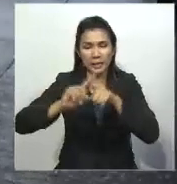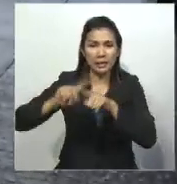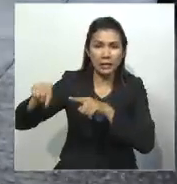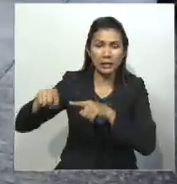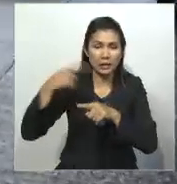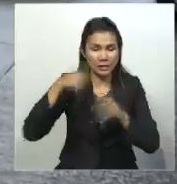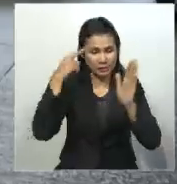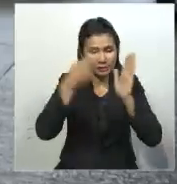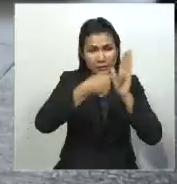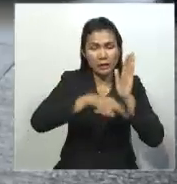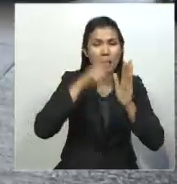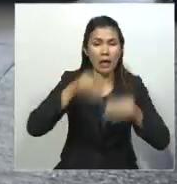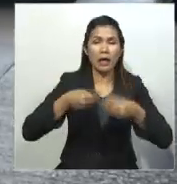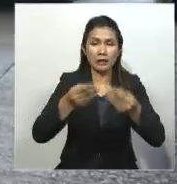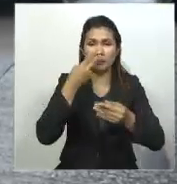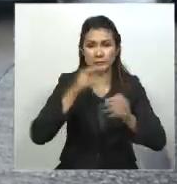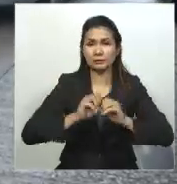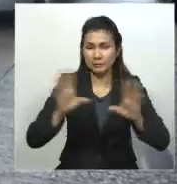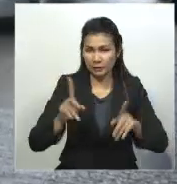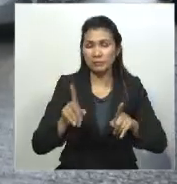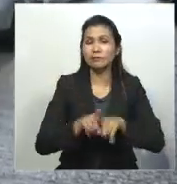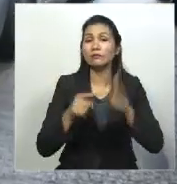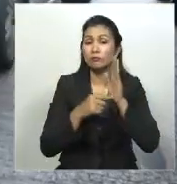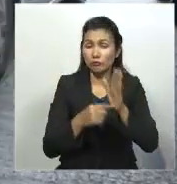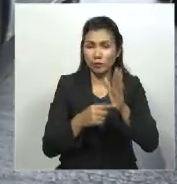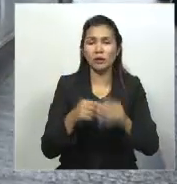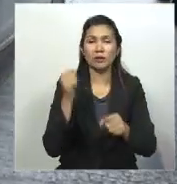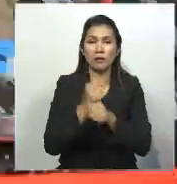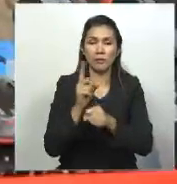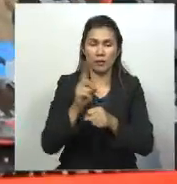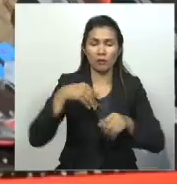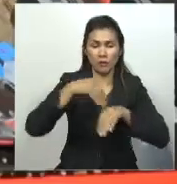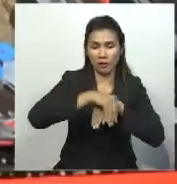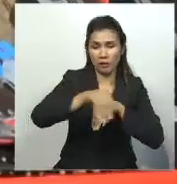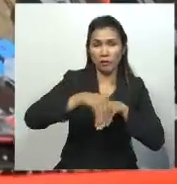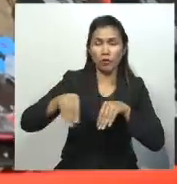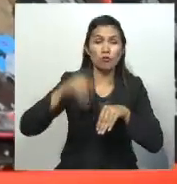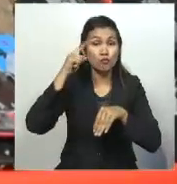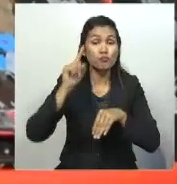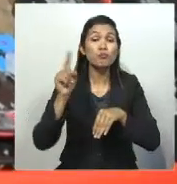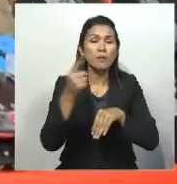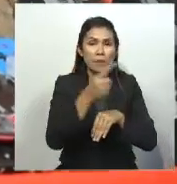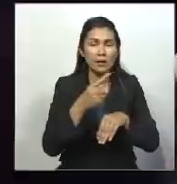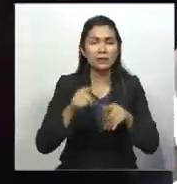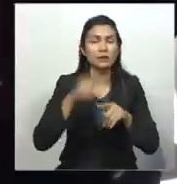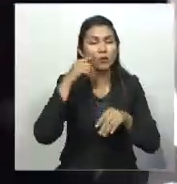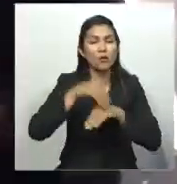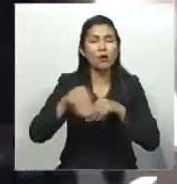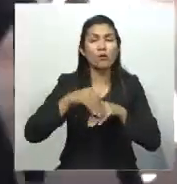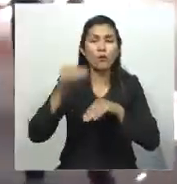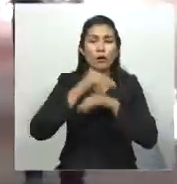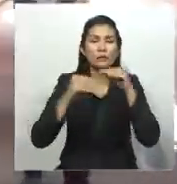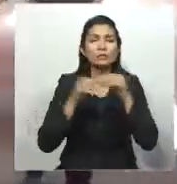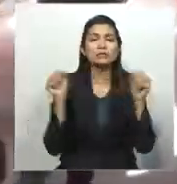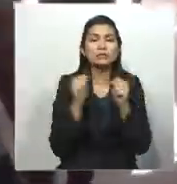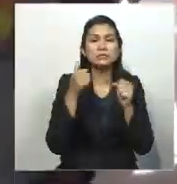าเศรษฐกิจพิเศษให้เป็นรูปธรรมมากขึ้นเช่นโครงการสร้างเครือข่ายผู้ประกอบการรุ่นใหม่หรือโครงการเย็นดีที่ดำเ